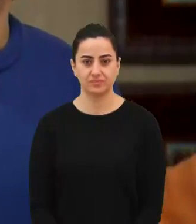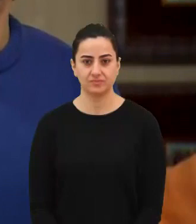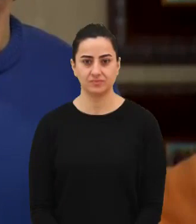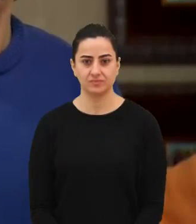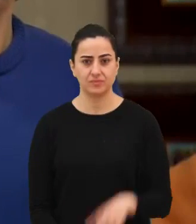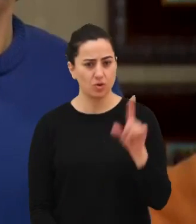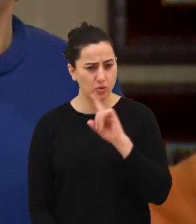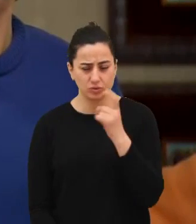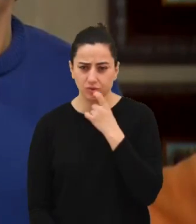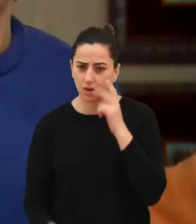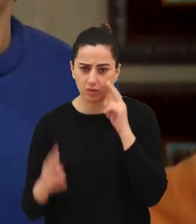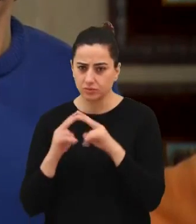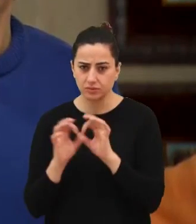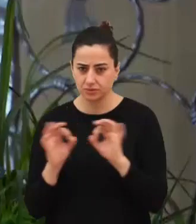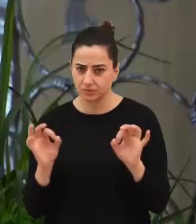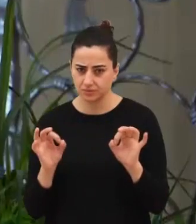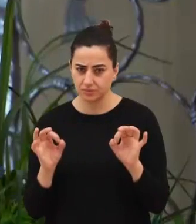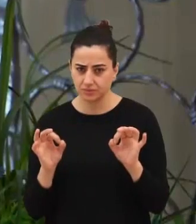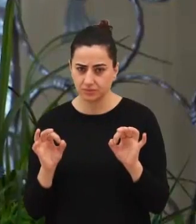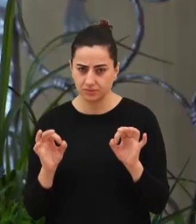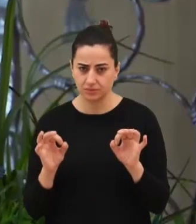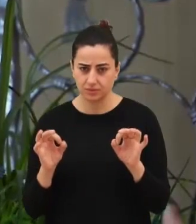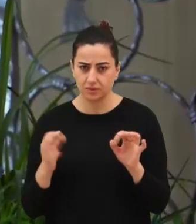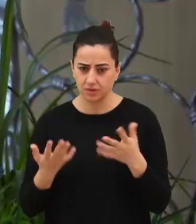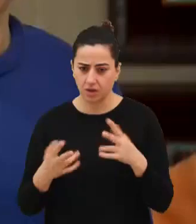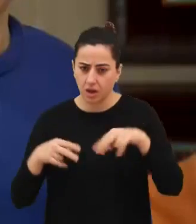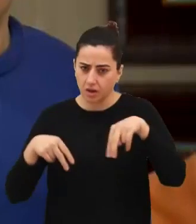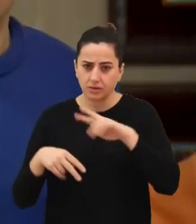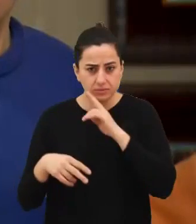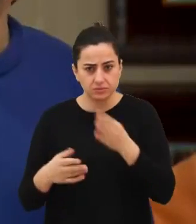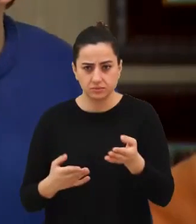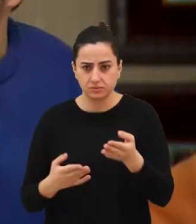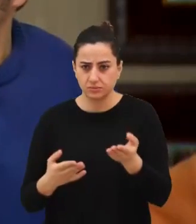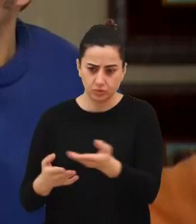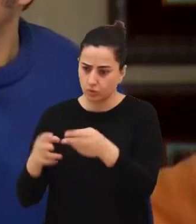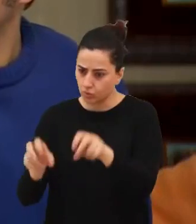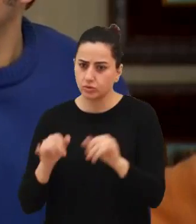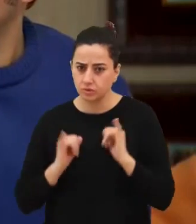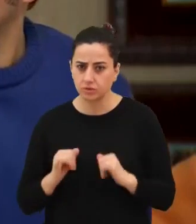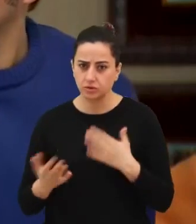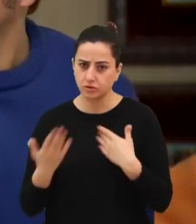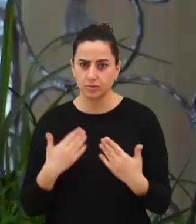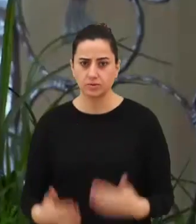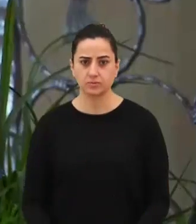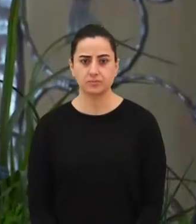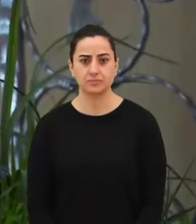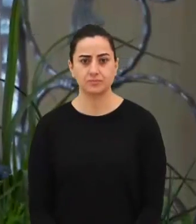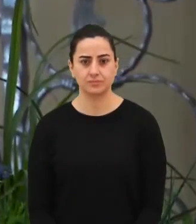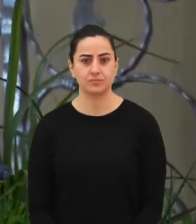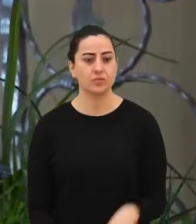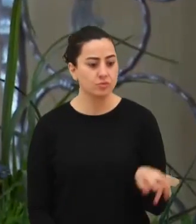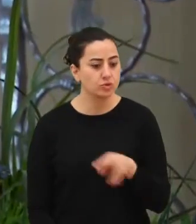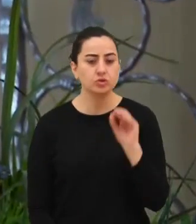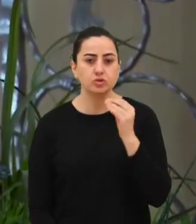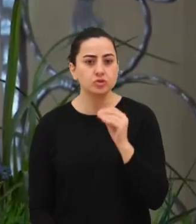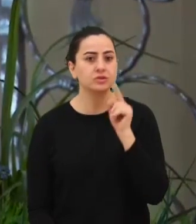10 yıl falan oldu herhalde görüşmeyelim, değil mi? Böyle ayakta da kaldınız. Şöyle geçin, rahat rahat oturun, öyle konuşalım. Bu